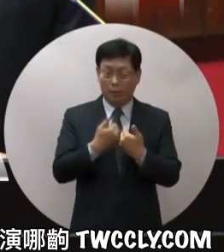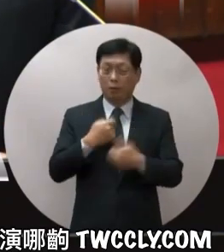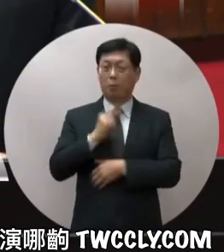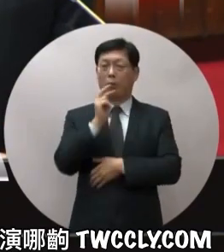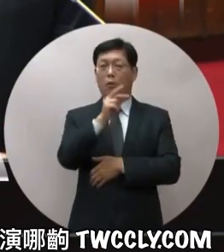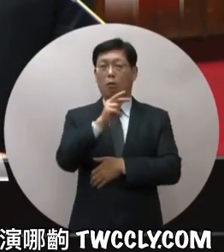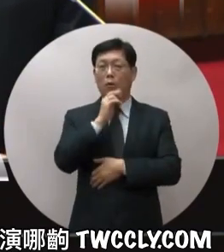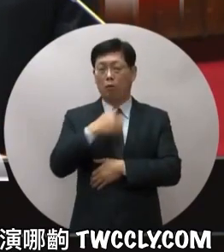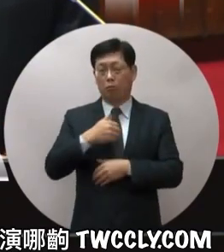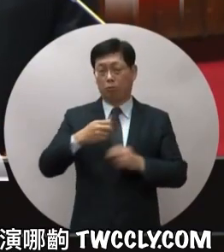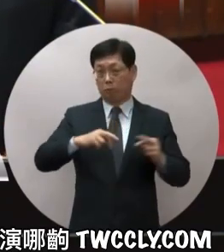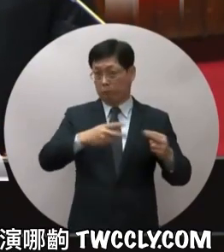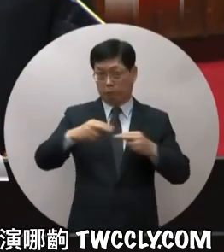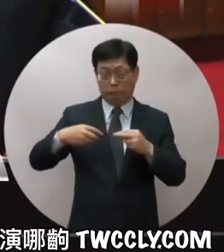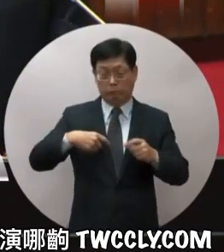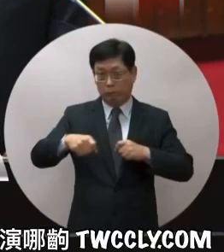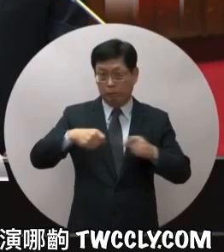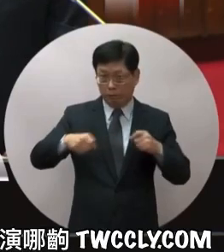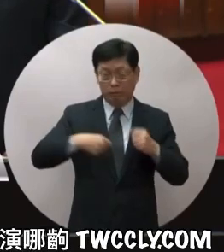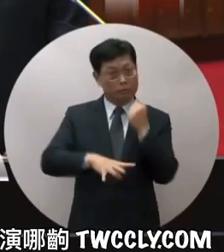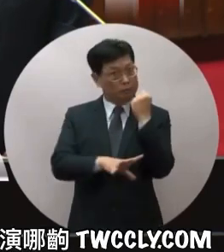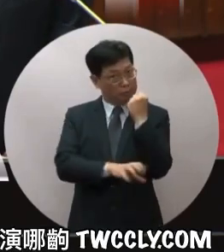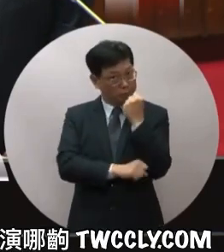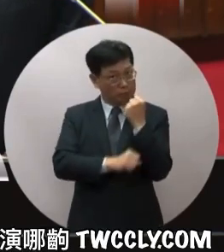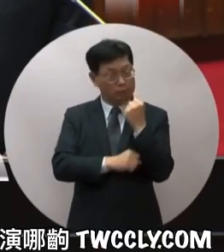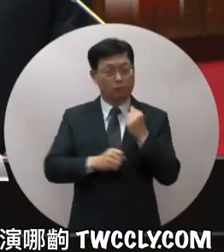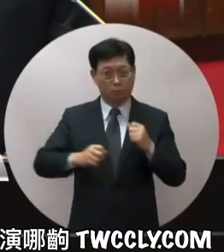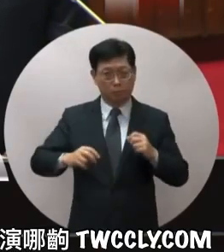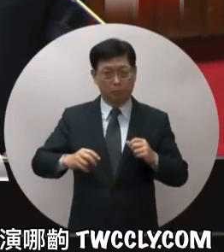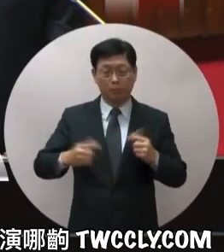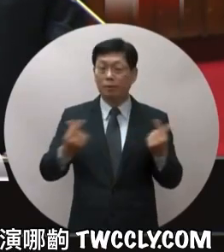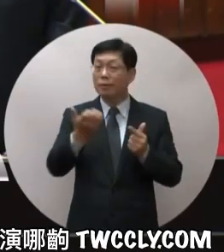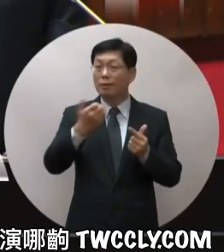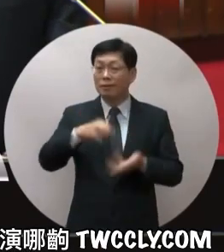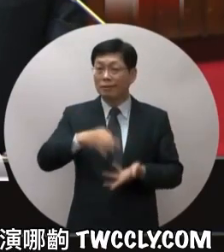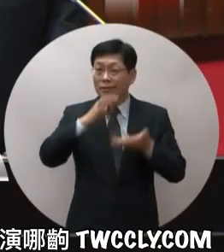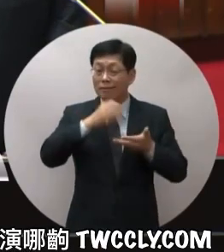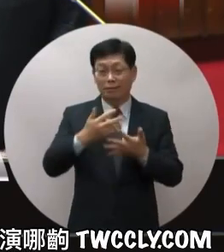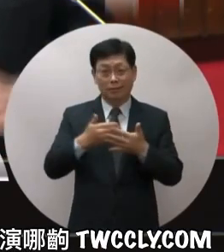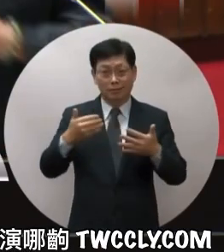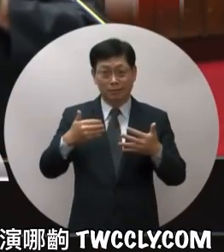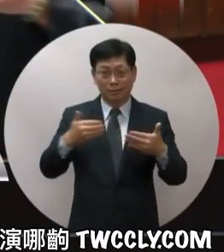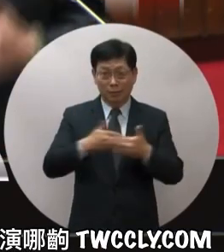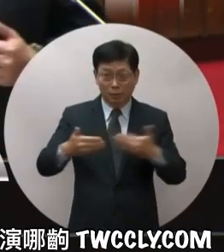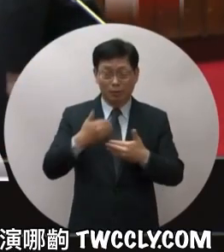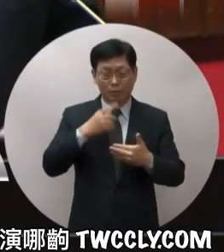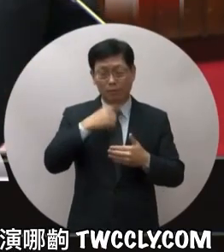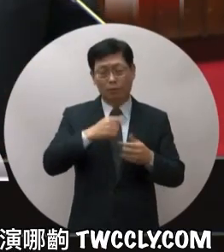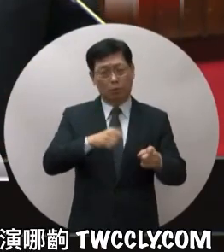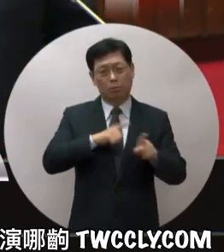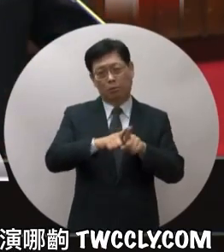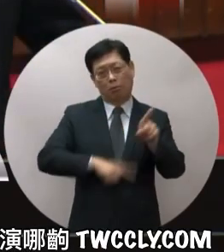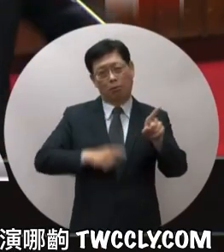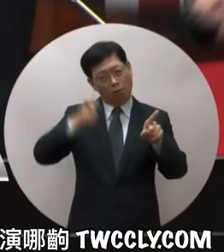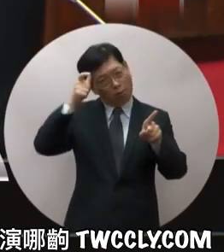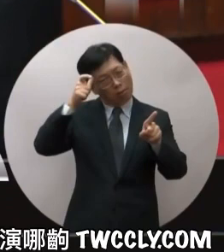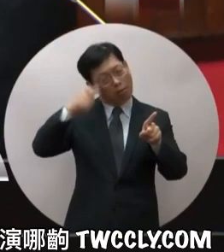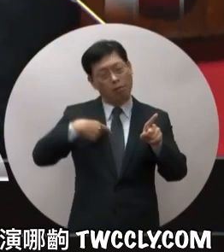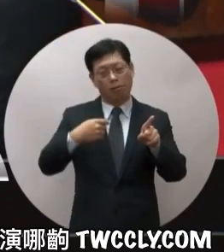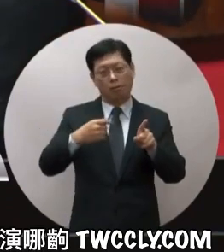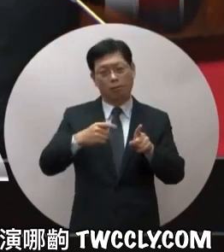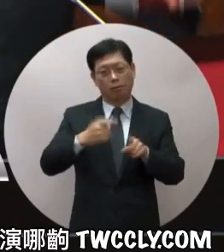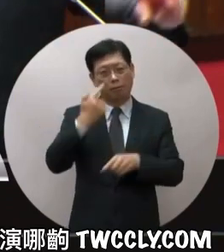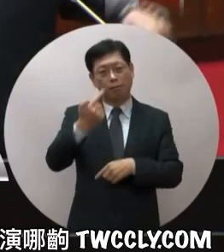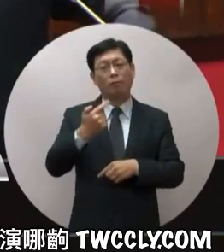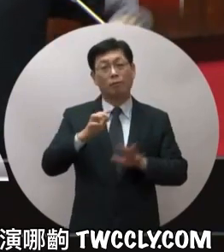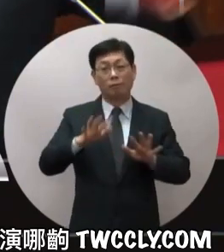整個建設整個基礎建設包含剛才說的交通網路跟高雄有一段很大的差距所以包含